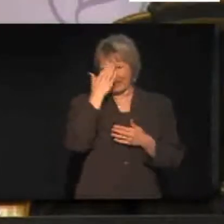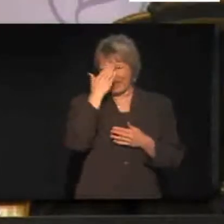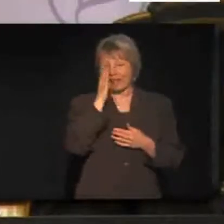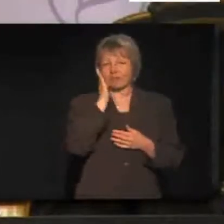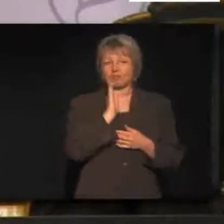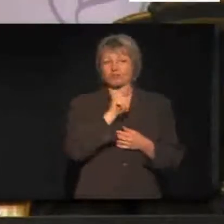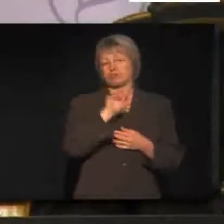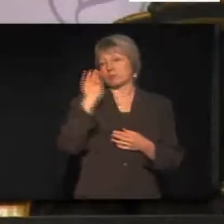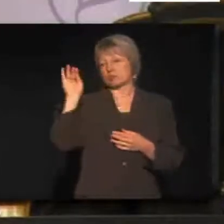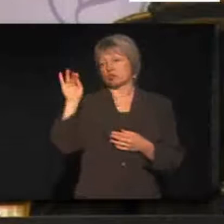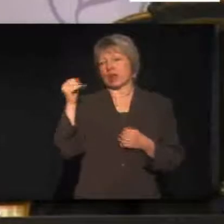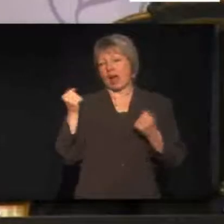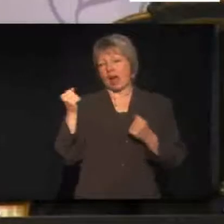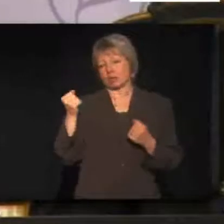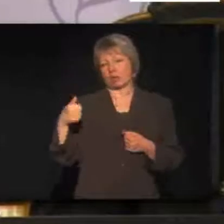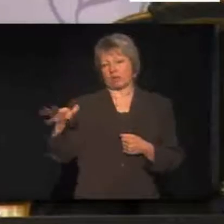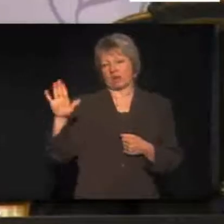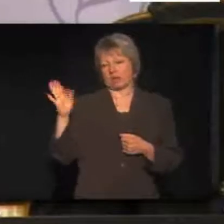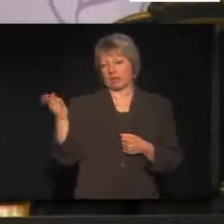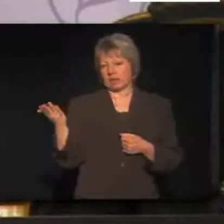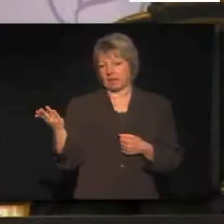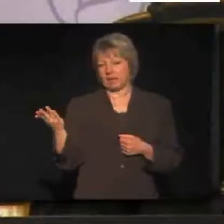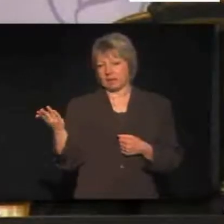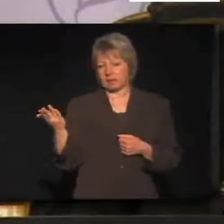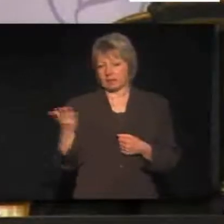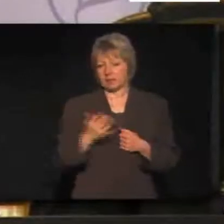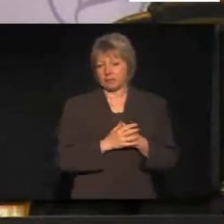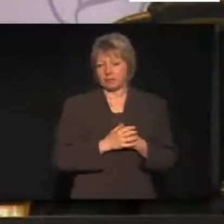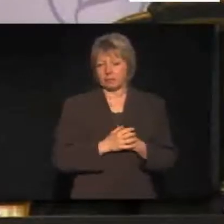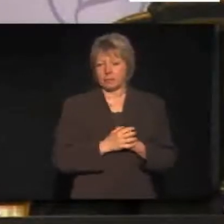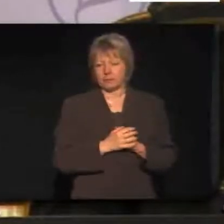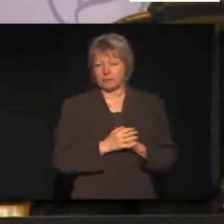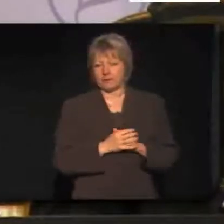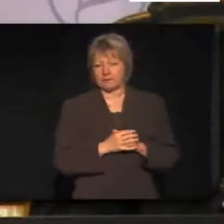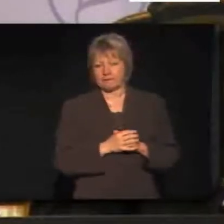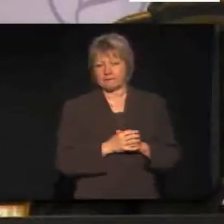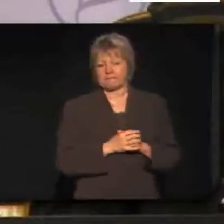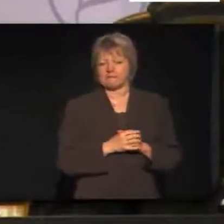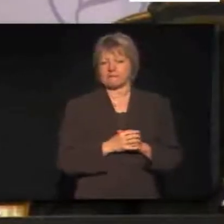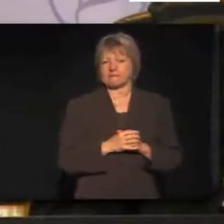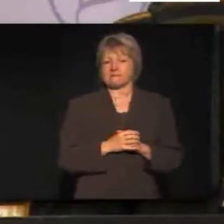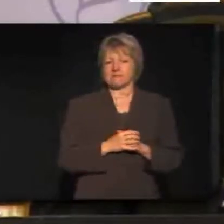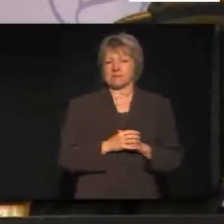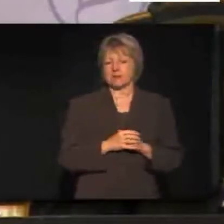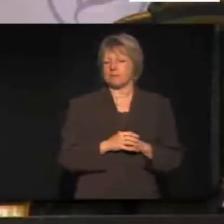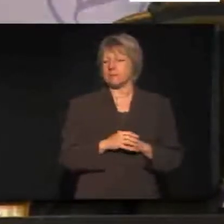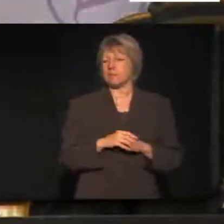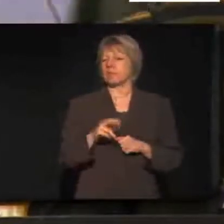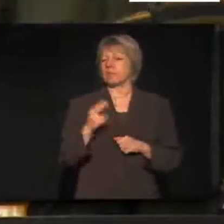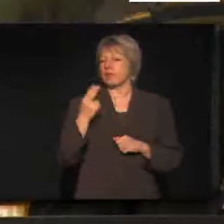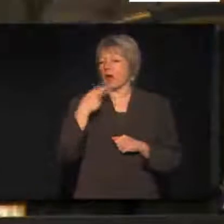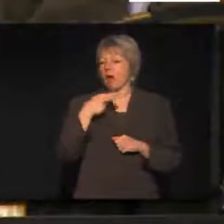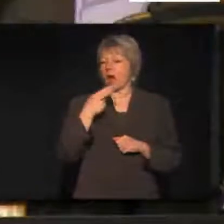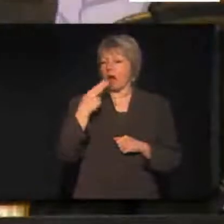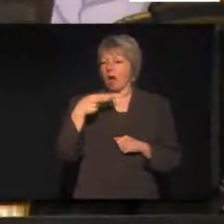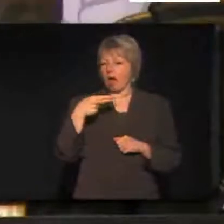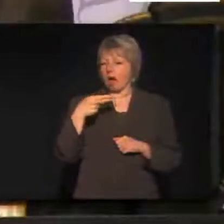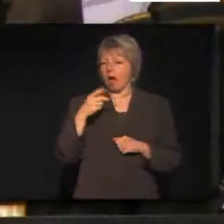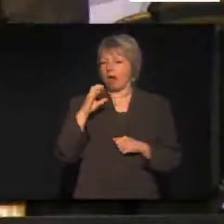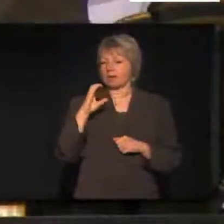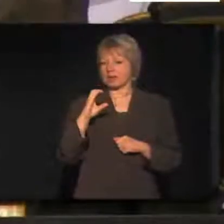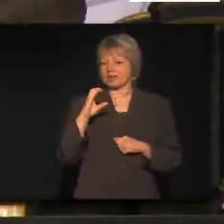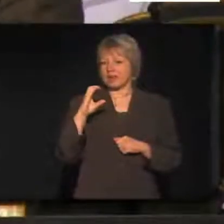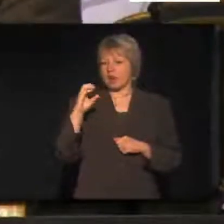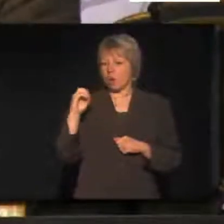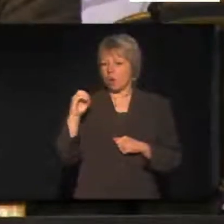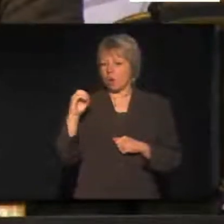oder sonst irgendwas oder euch gehört flitzt also Heinrich Heinrich Caesar